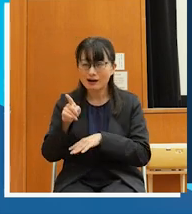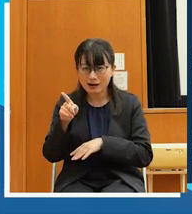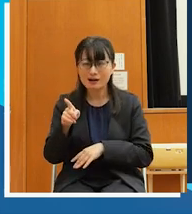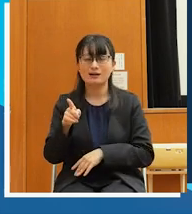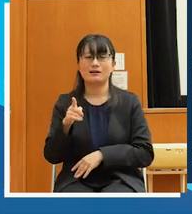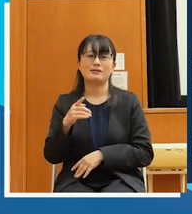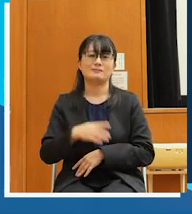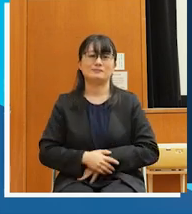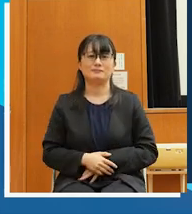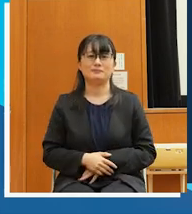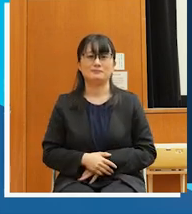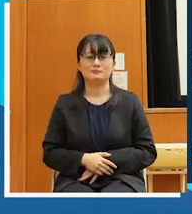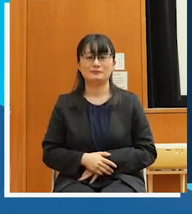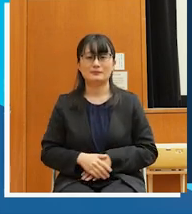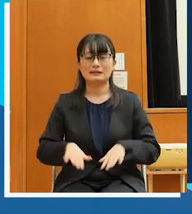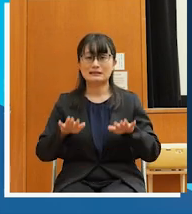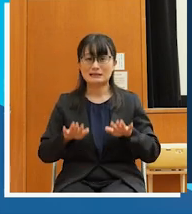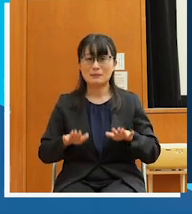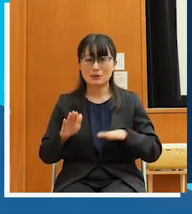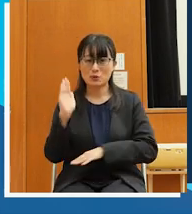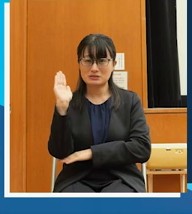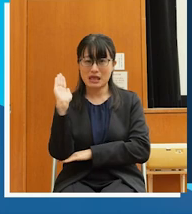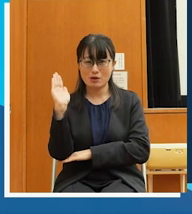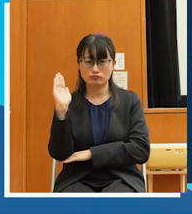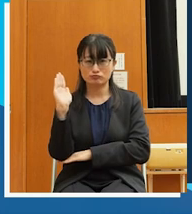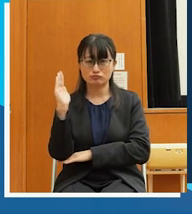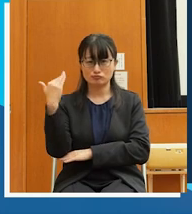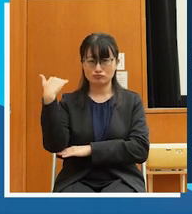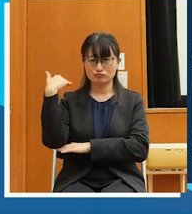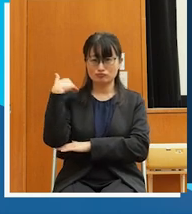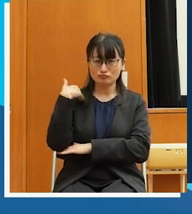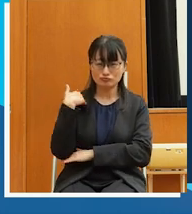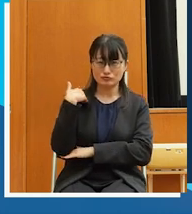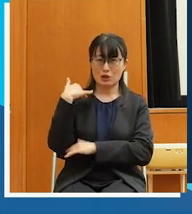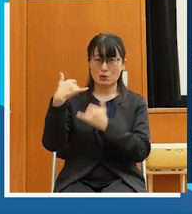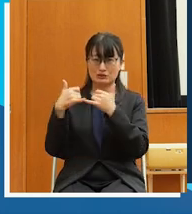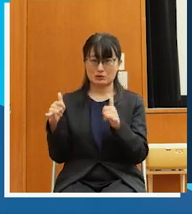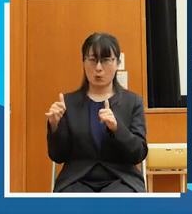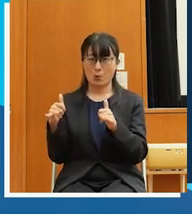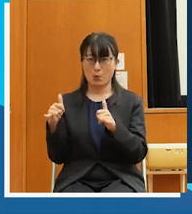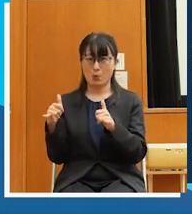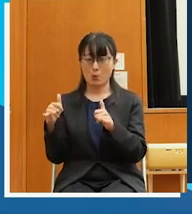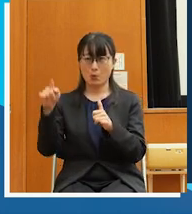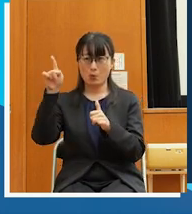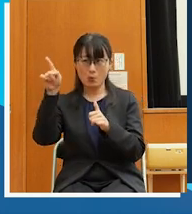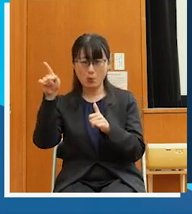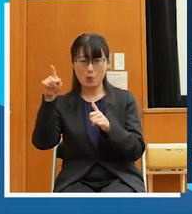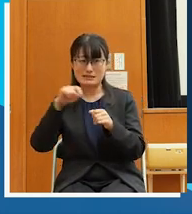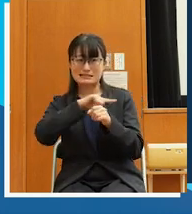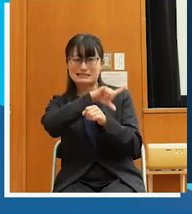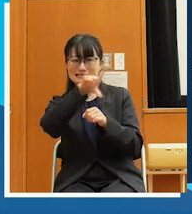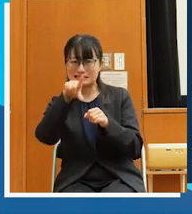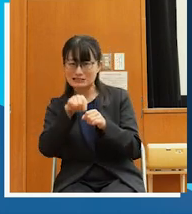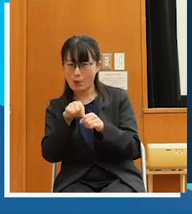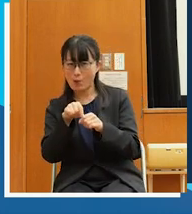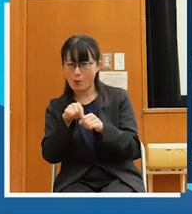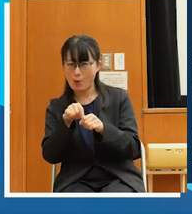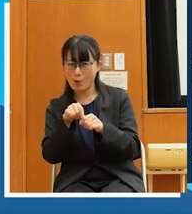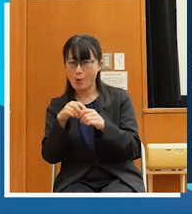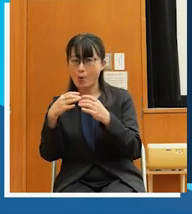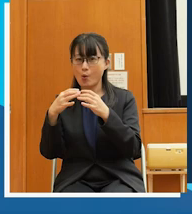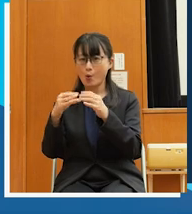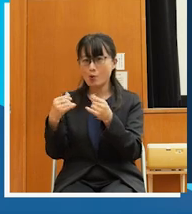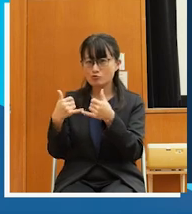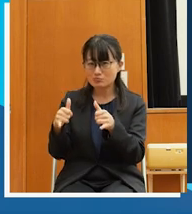やっぱり今の政府を担っている人たちのえ地方に対するあるいはここの国民に対する